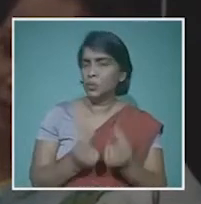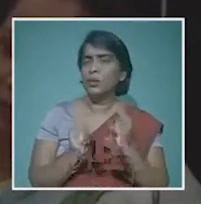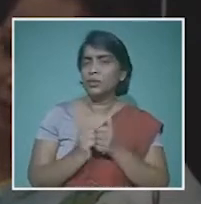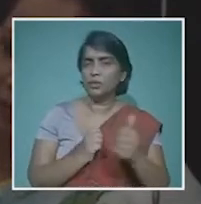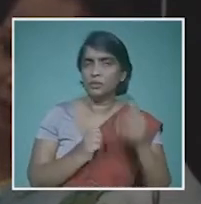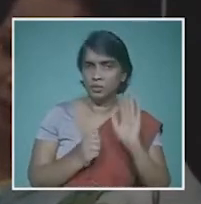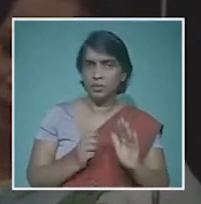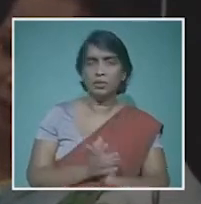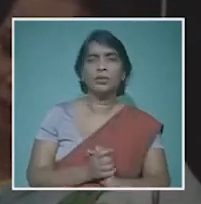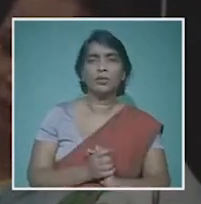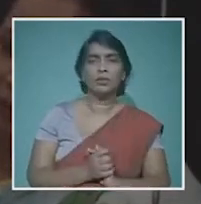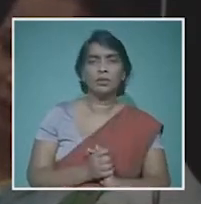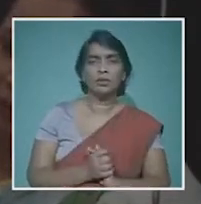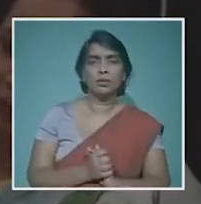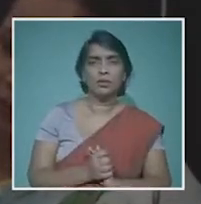ක්‍රියාත්මකන පරිදි